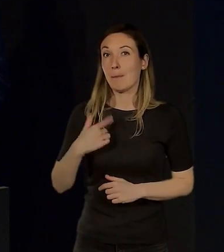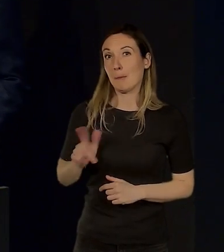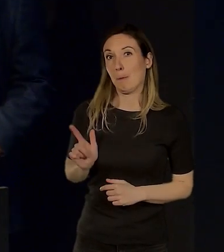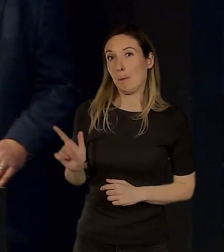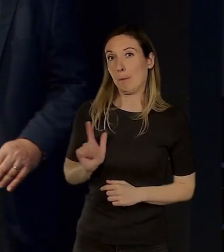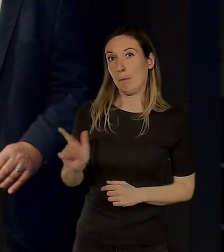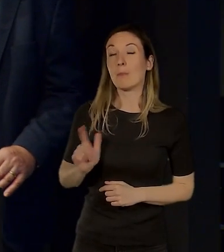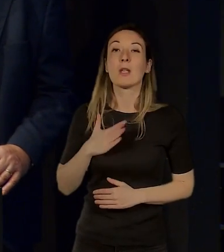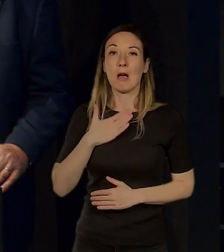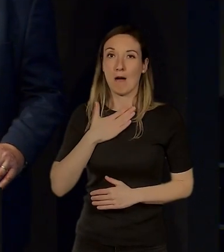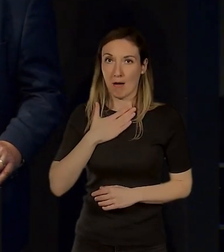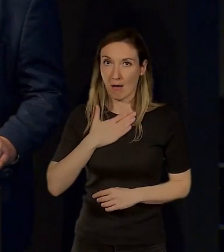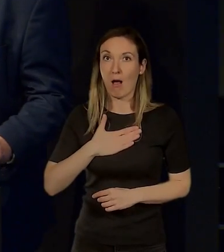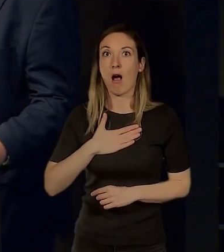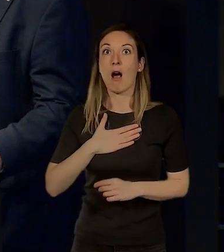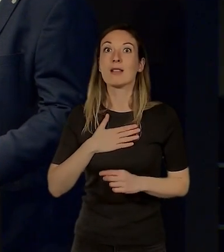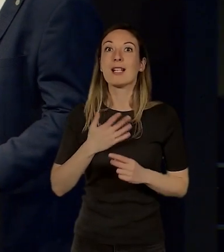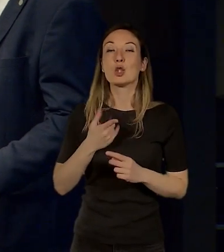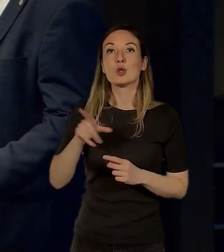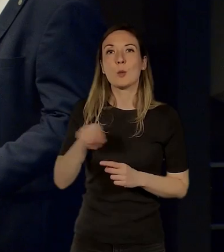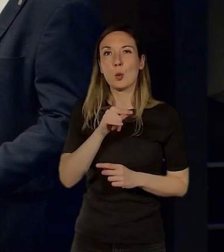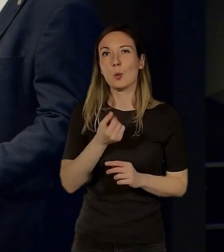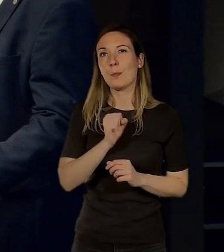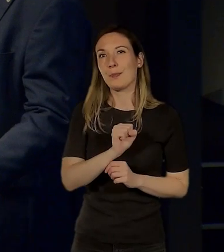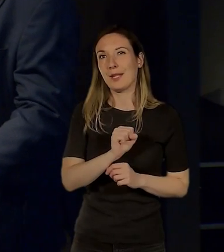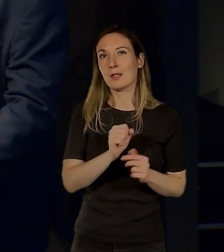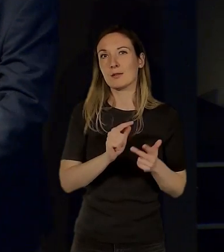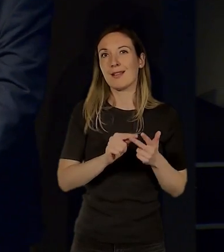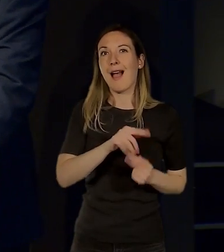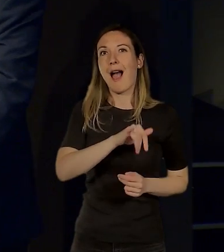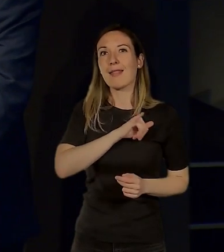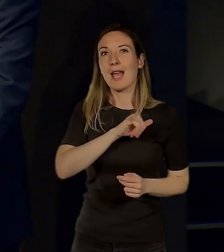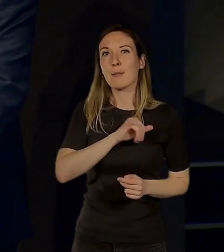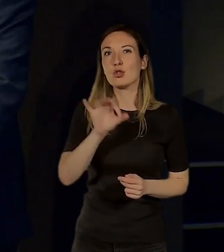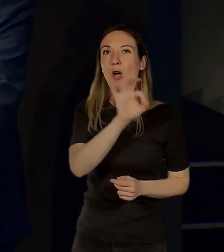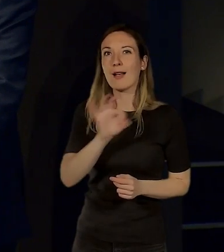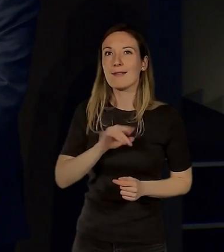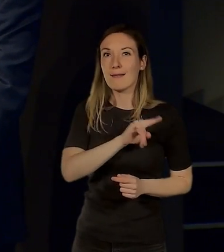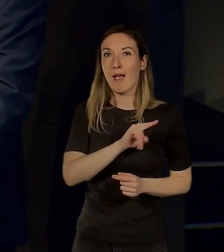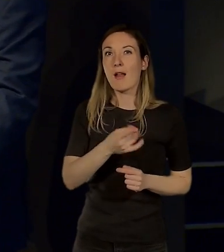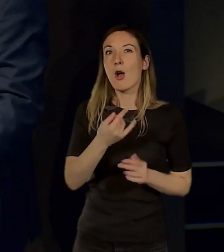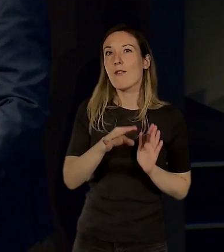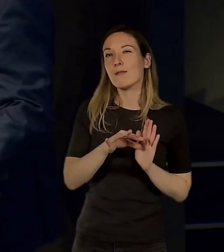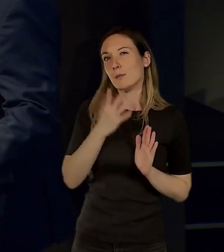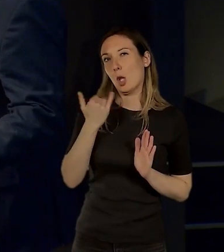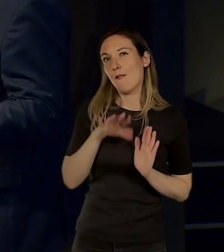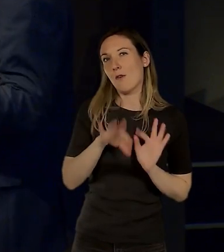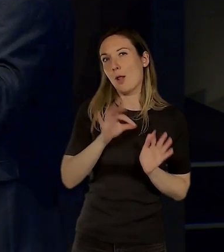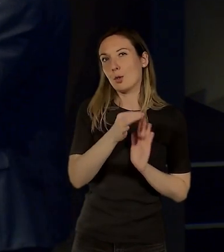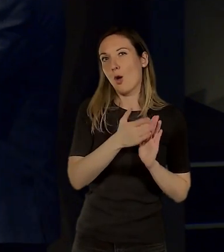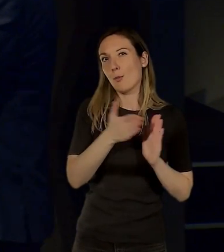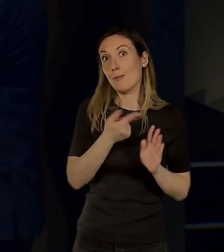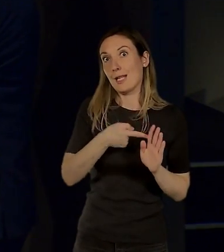pokračovat v tom, co jsme s Adamem Scheinerem dělali v minulém volebním období. Vždycky jsme to vnímali tak, že